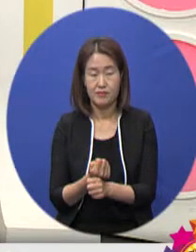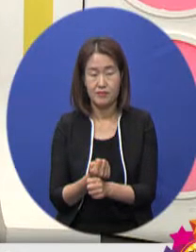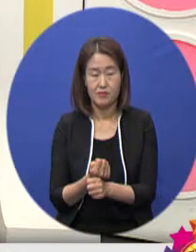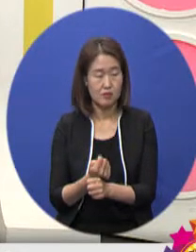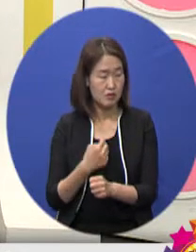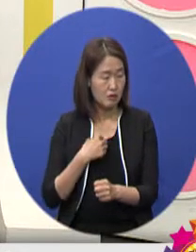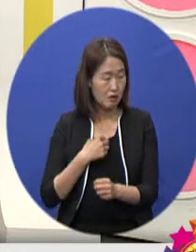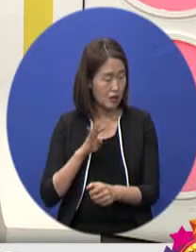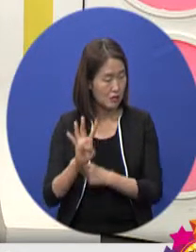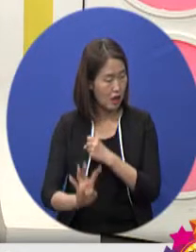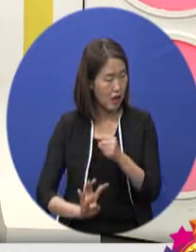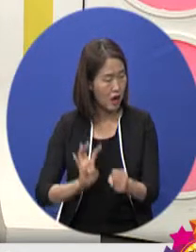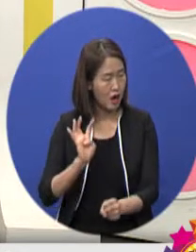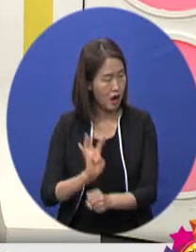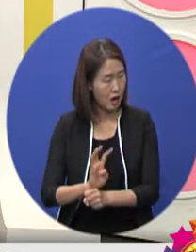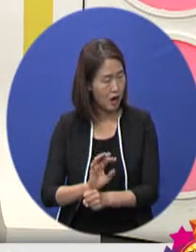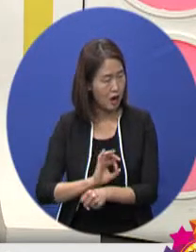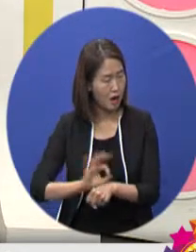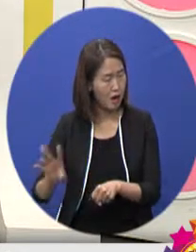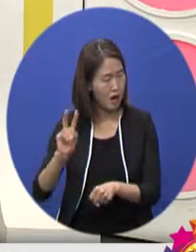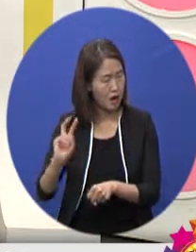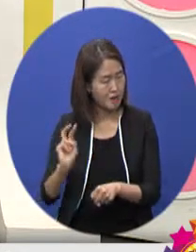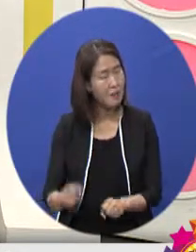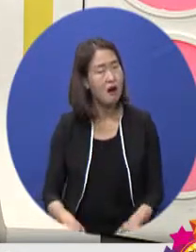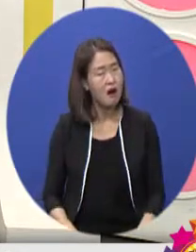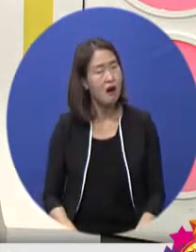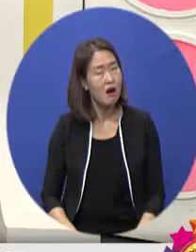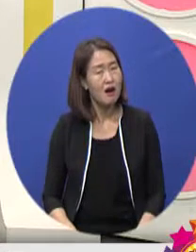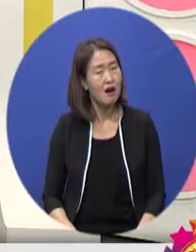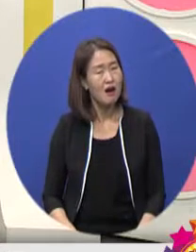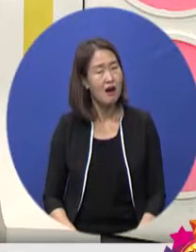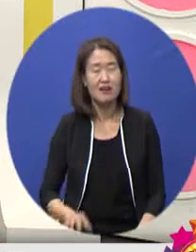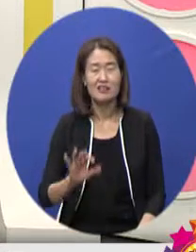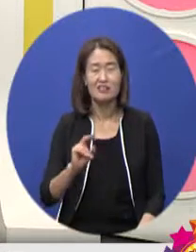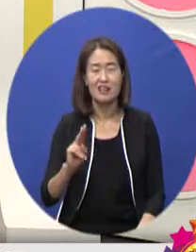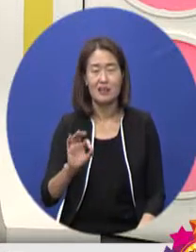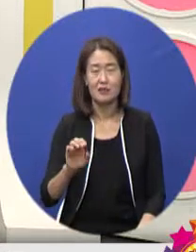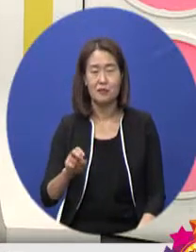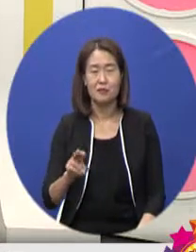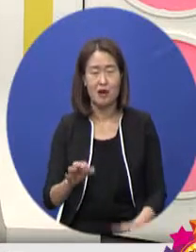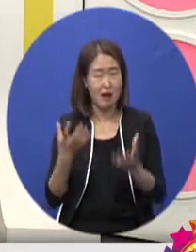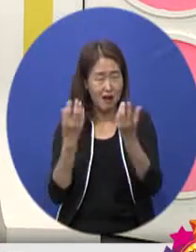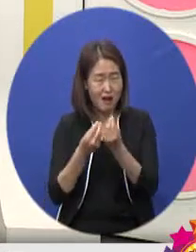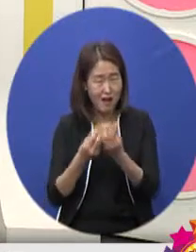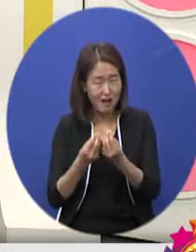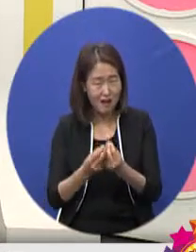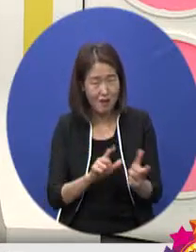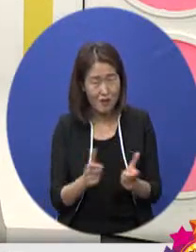거진 40년 됐죠, 뭐. 그러면 뭐 그 세월에 양평에서 사연도 많으셨겠네.